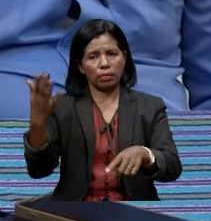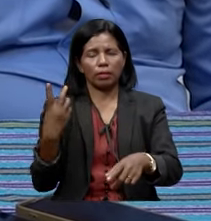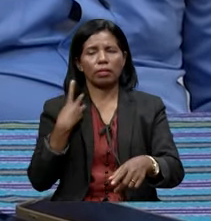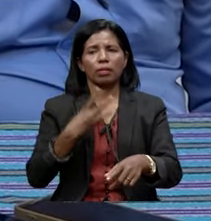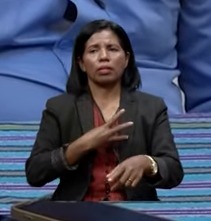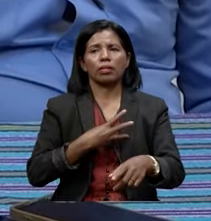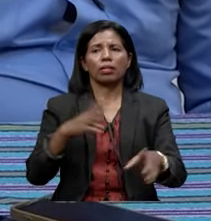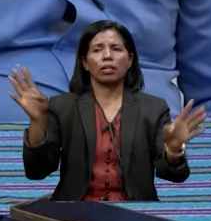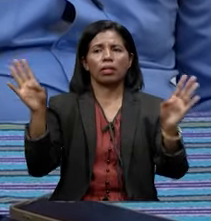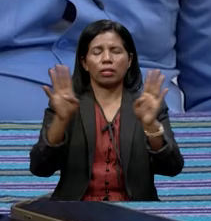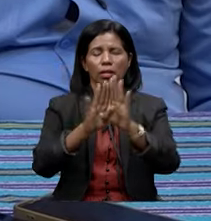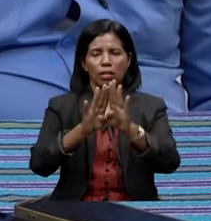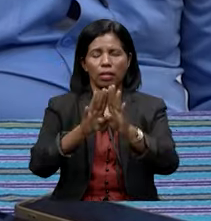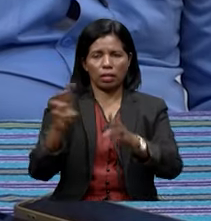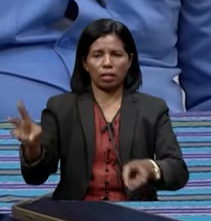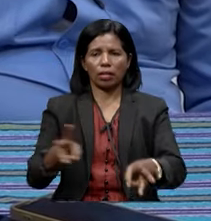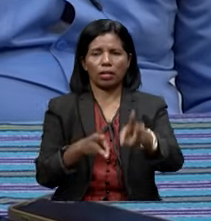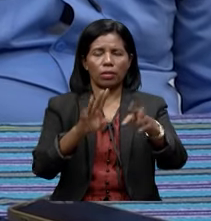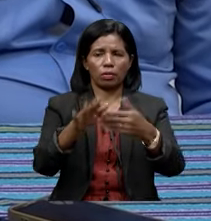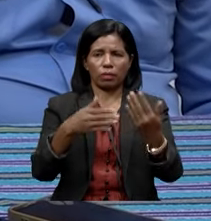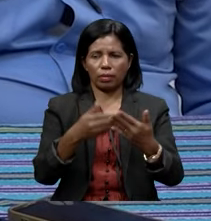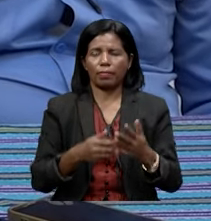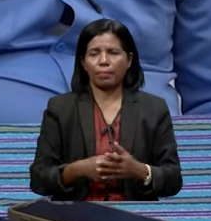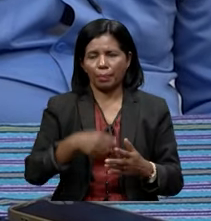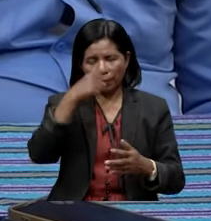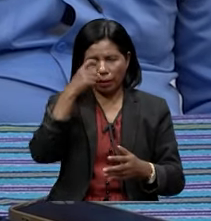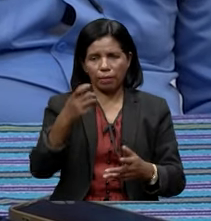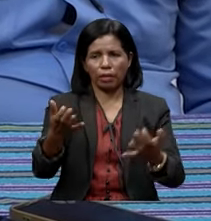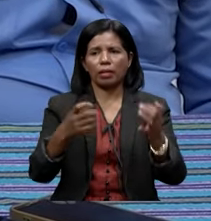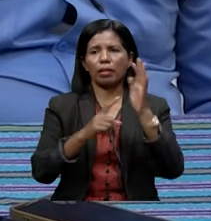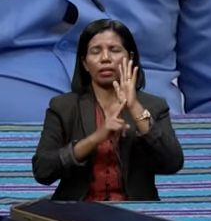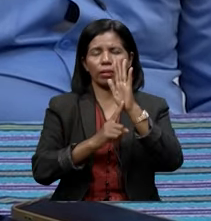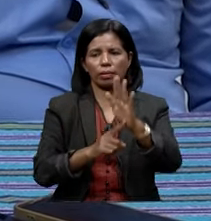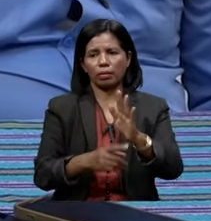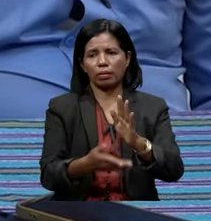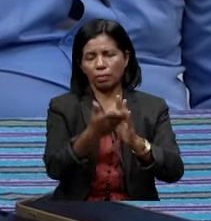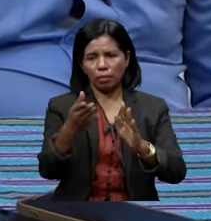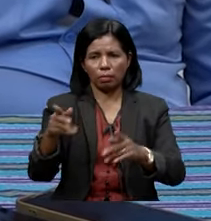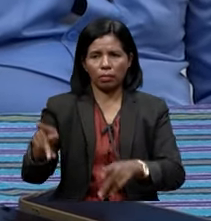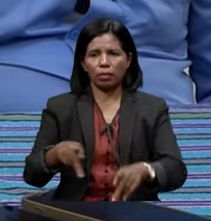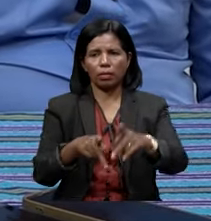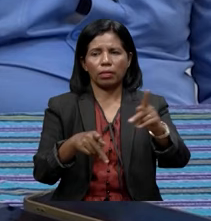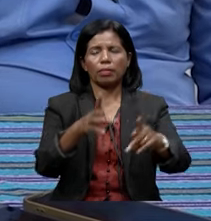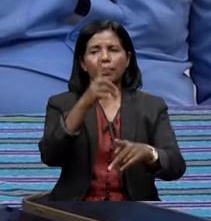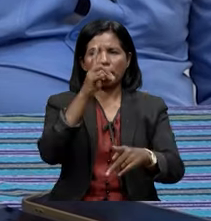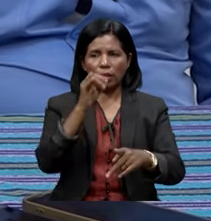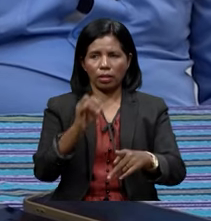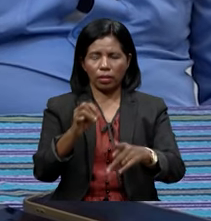sei hamate dalang hirakne. Tambane maka hakar atu informa baya publik liliu iha kapital